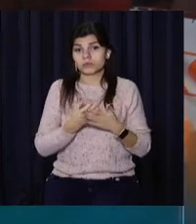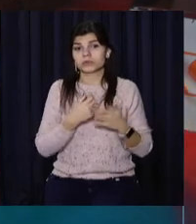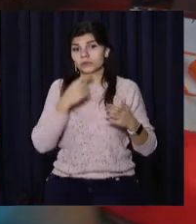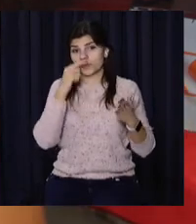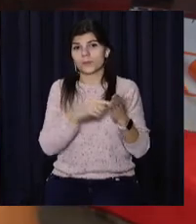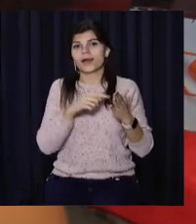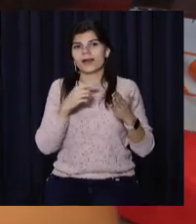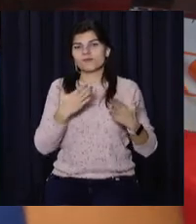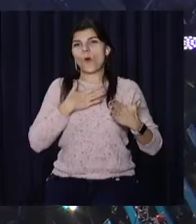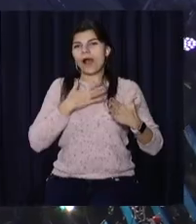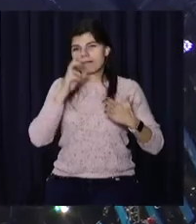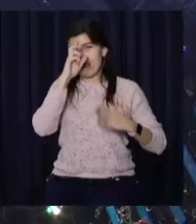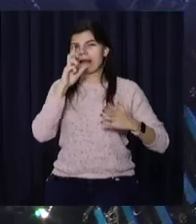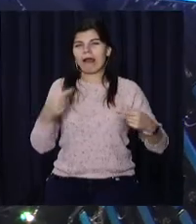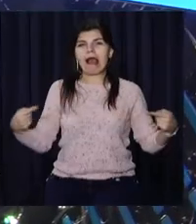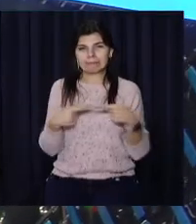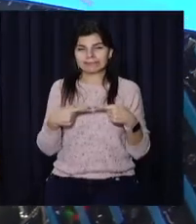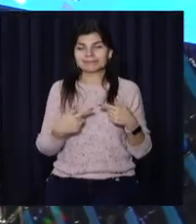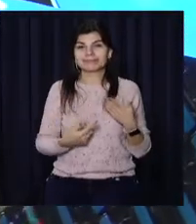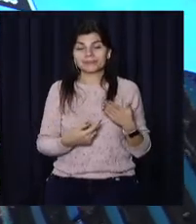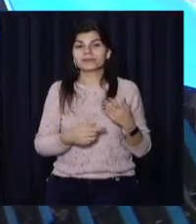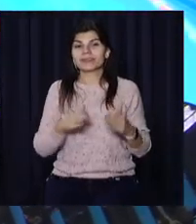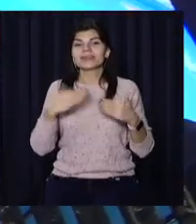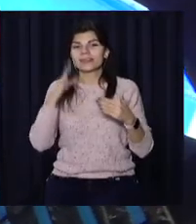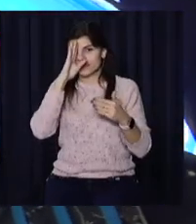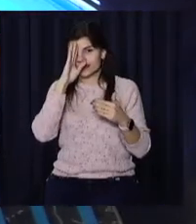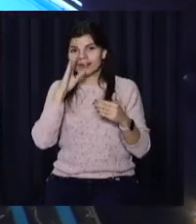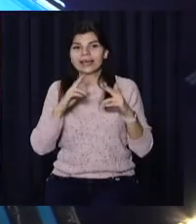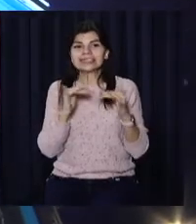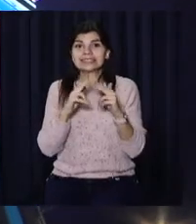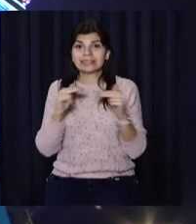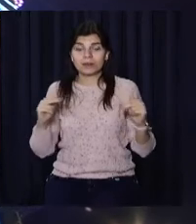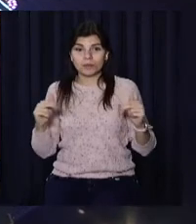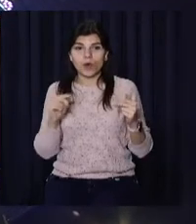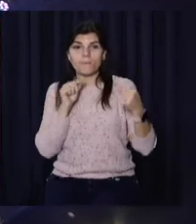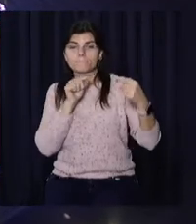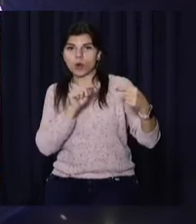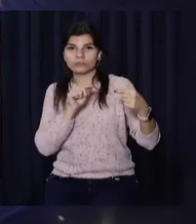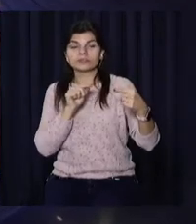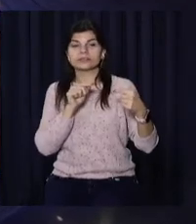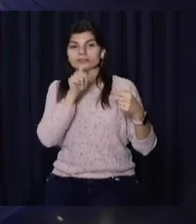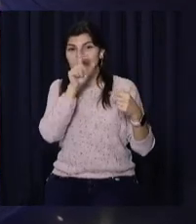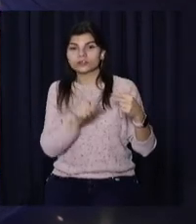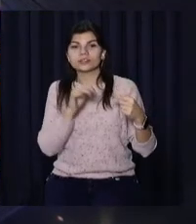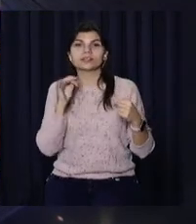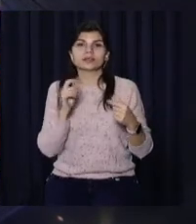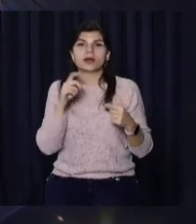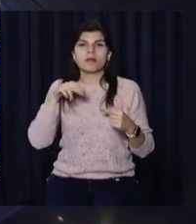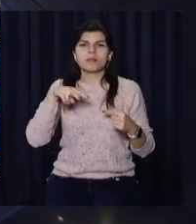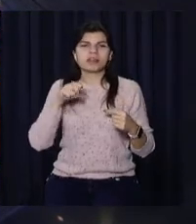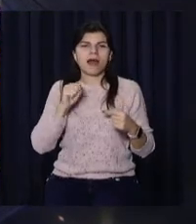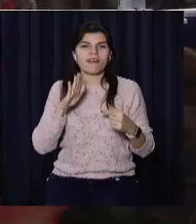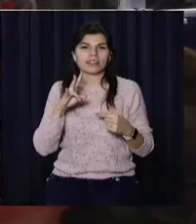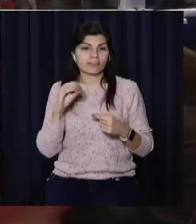і от результат. А так розпочав свій бій боксер із Дніпра Віталій Стальченко проти Євгена Павловського із